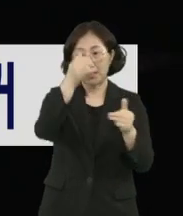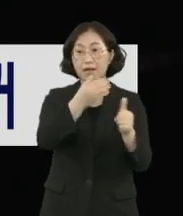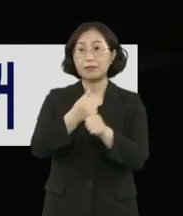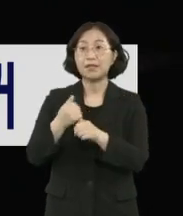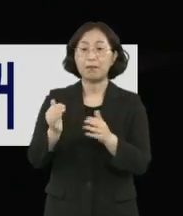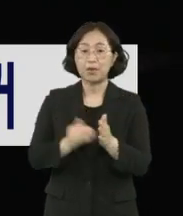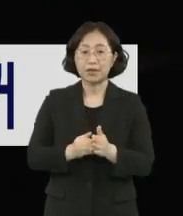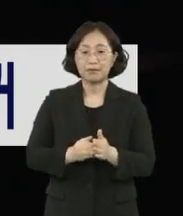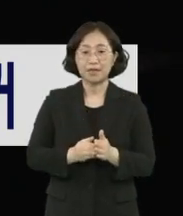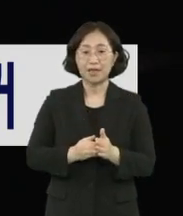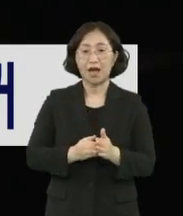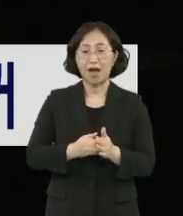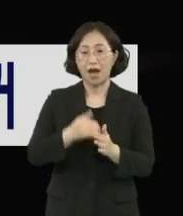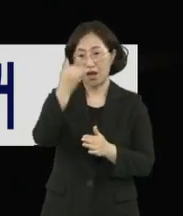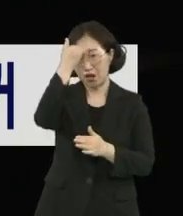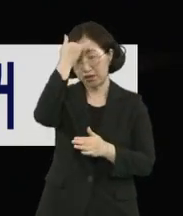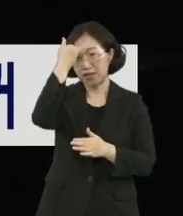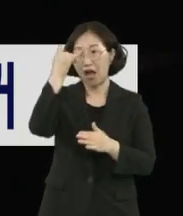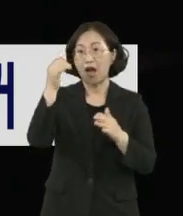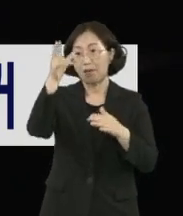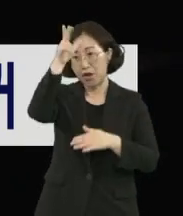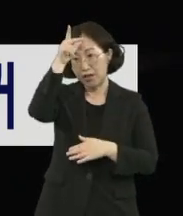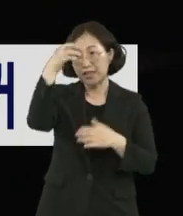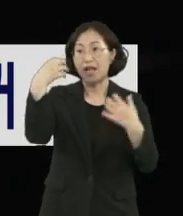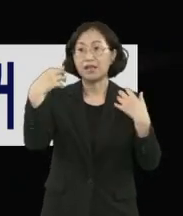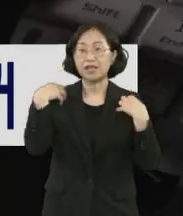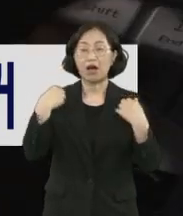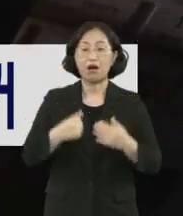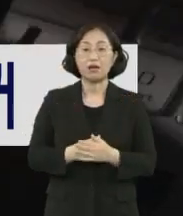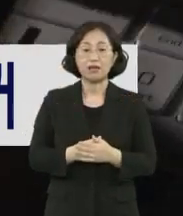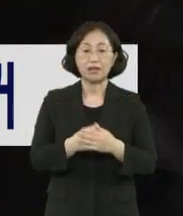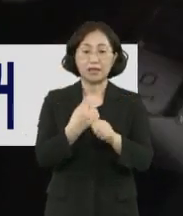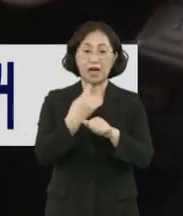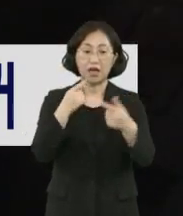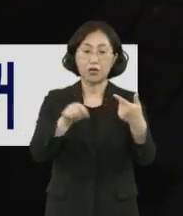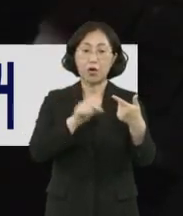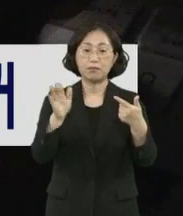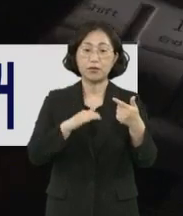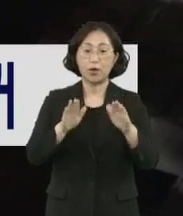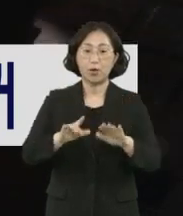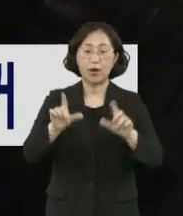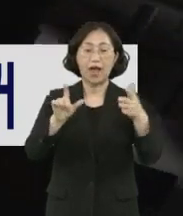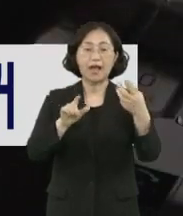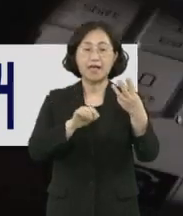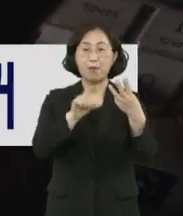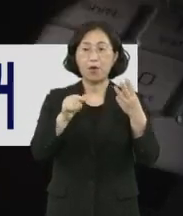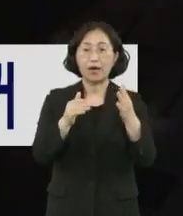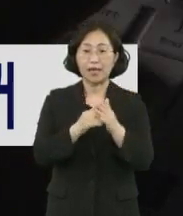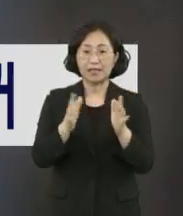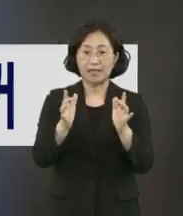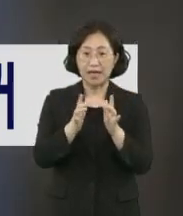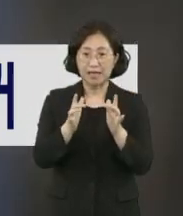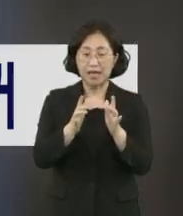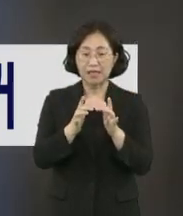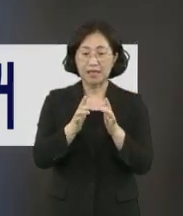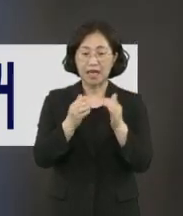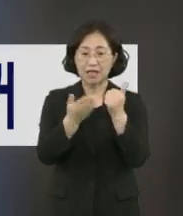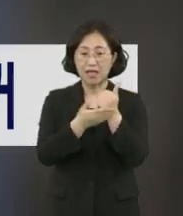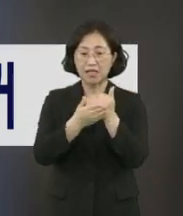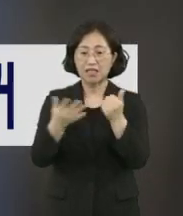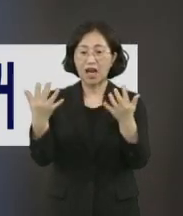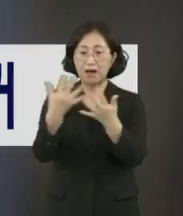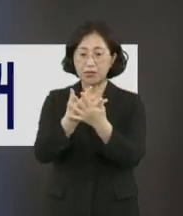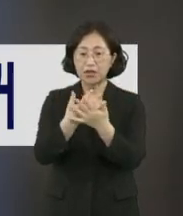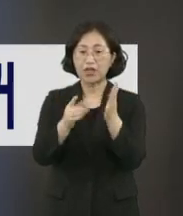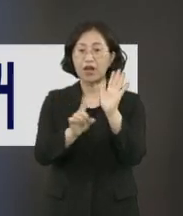붙잡혔습니다. 충남경찰청 사이버범죄수사대는 지난해 6월부터 올해 3월까지 SNS에 사진을